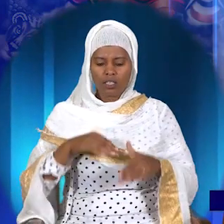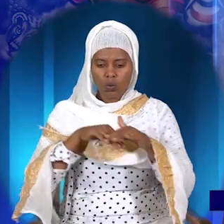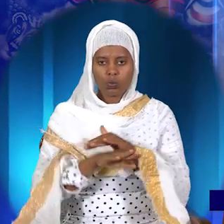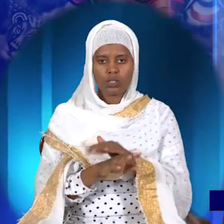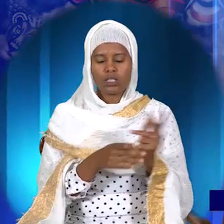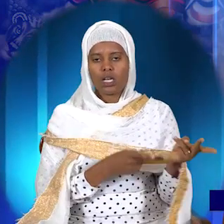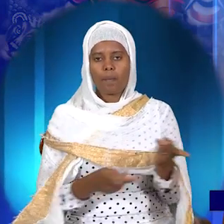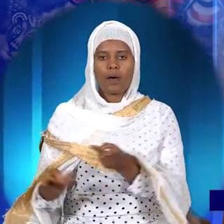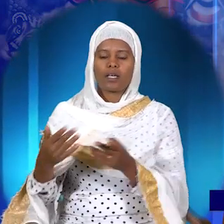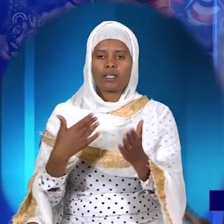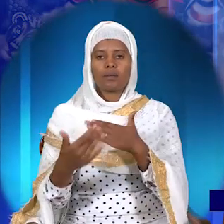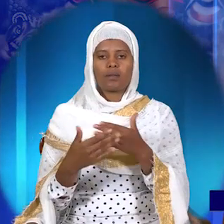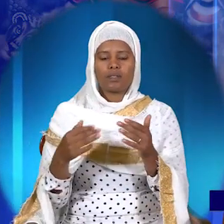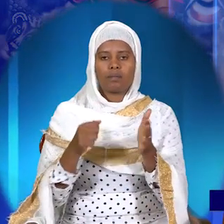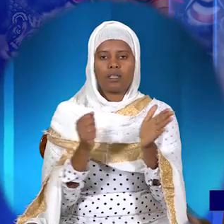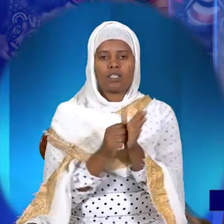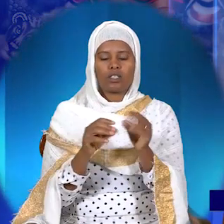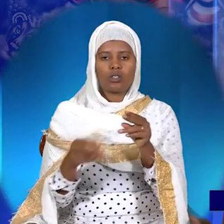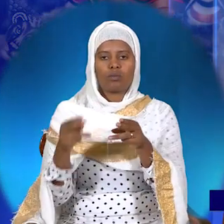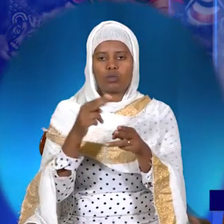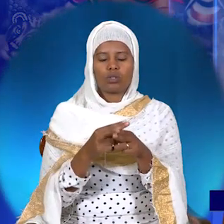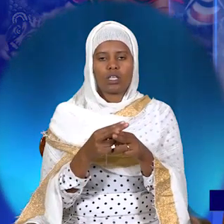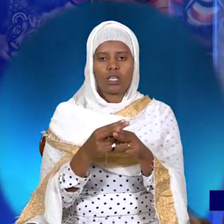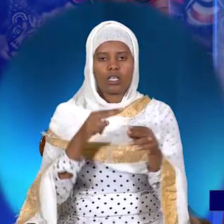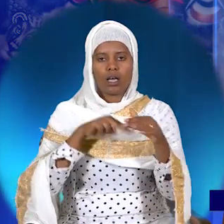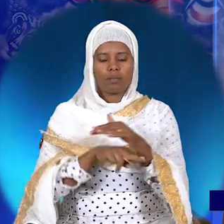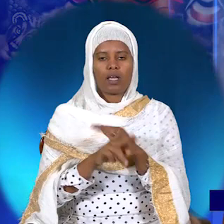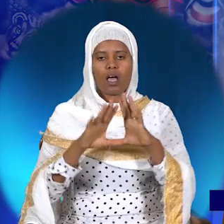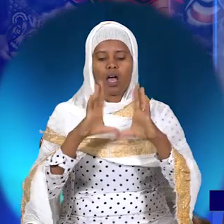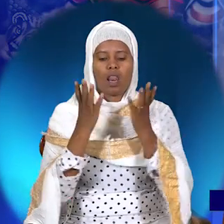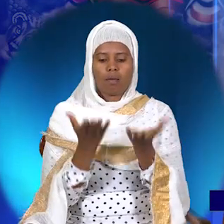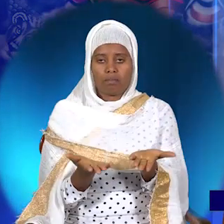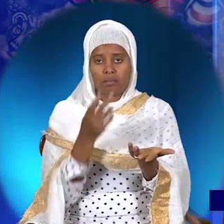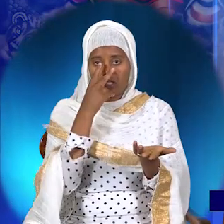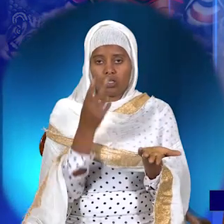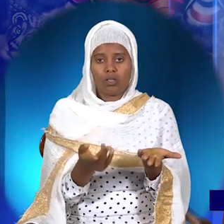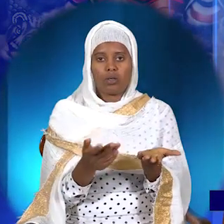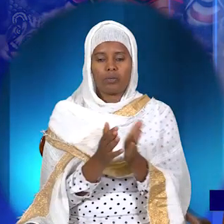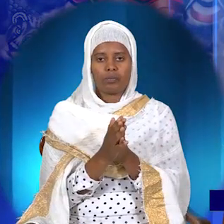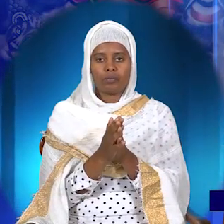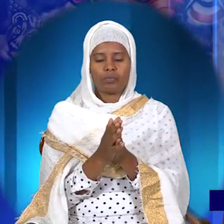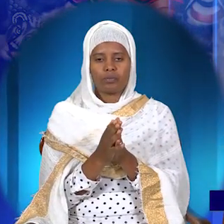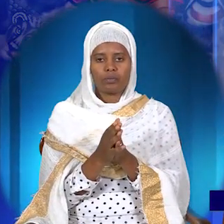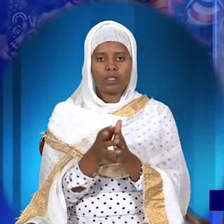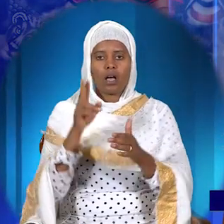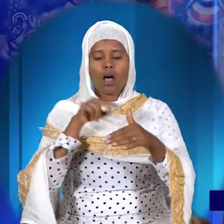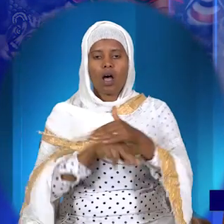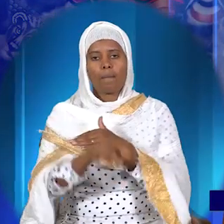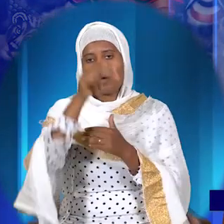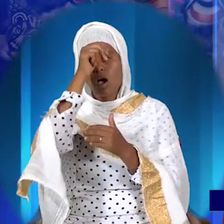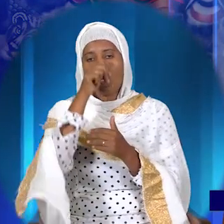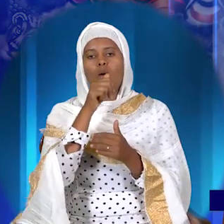عاكالات ناي وشتي ناي بحر قبروم زي ملكت إيو بزوستاخي عبناي عالم عقلالس آكن رأي خلنا